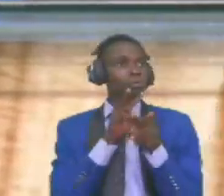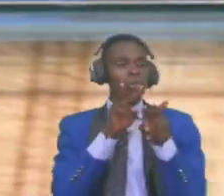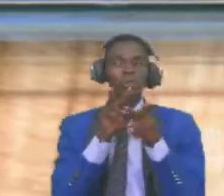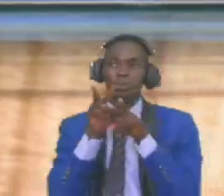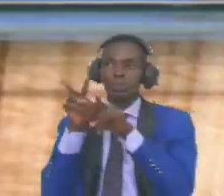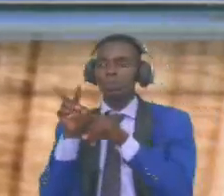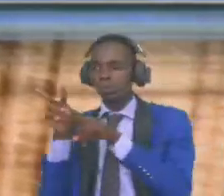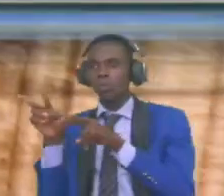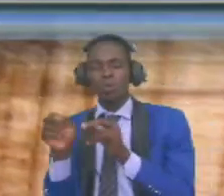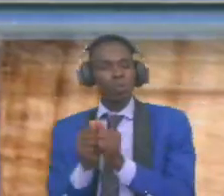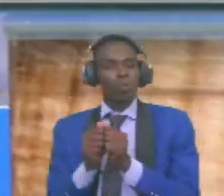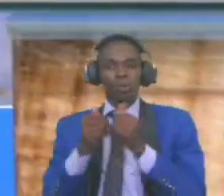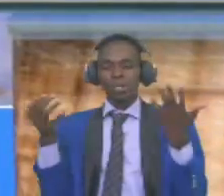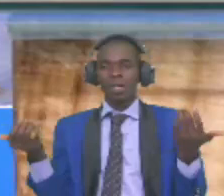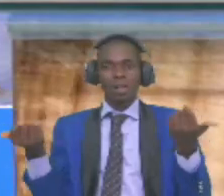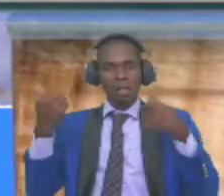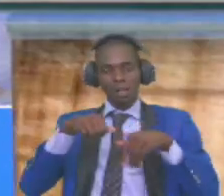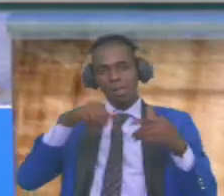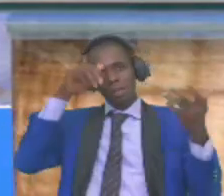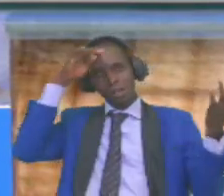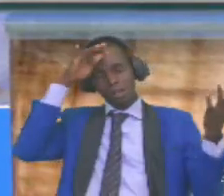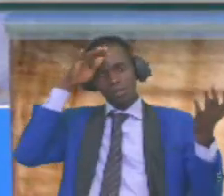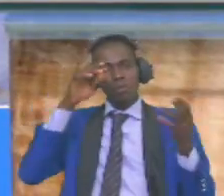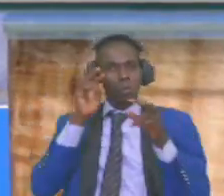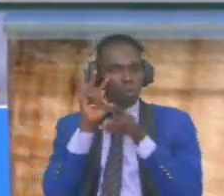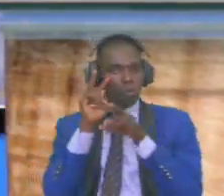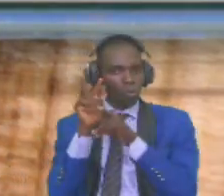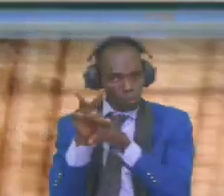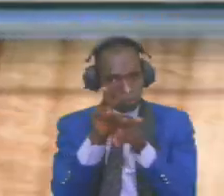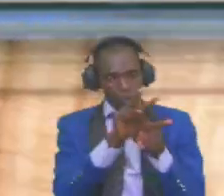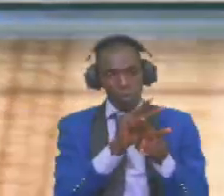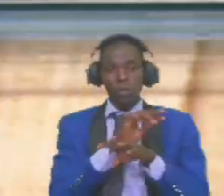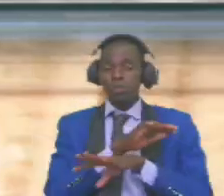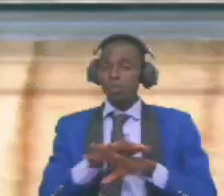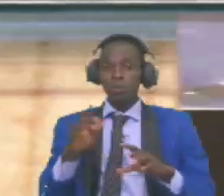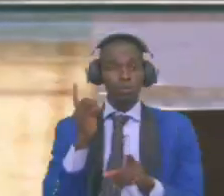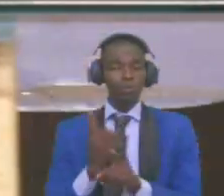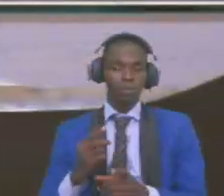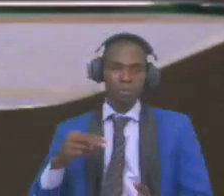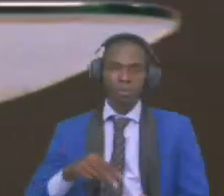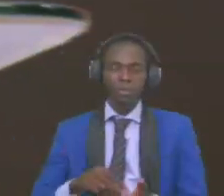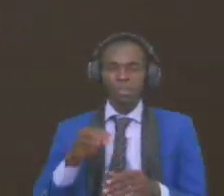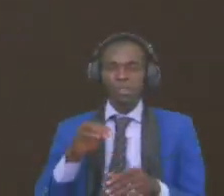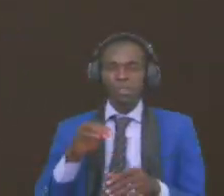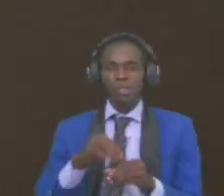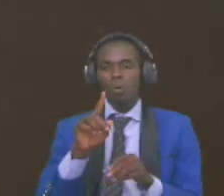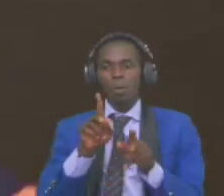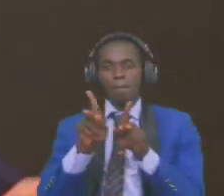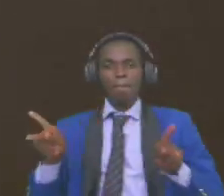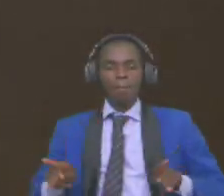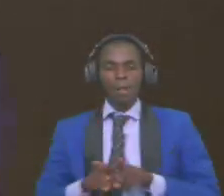doux de vous comme un pèlerin veillée faut pas seulement rester